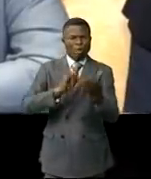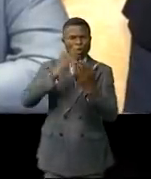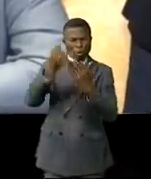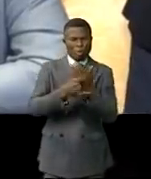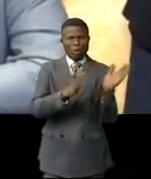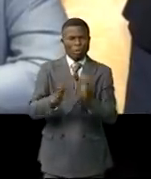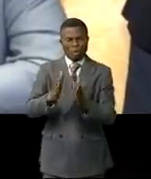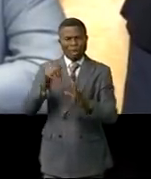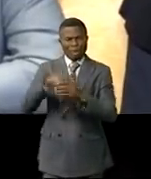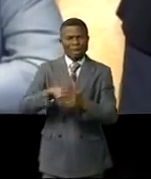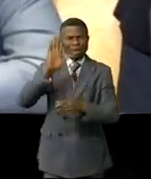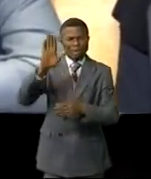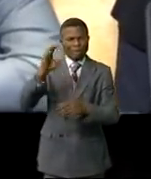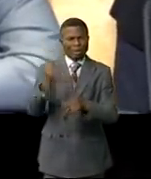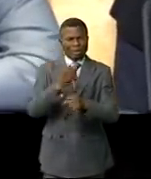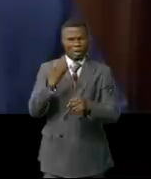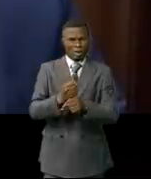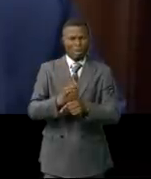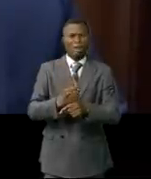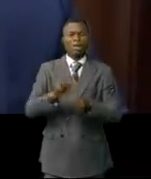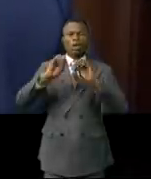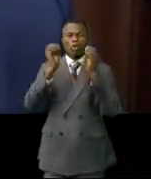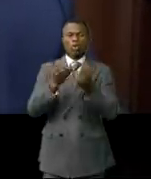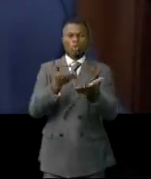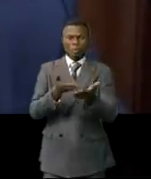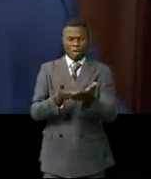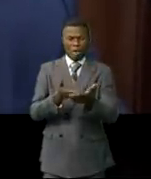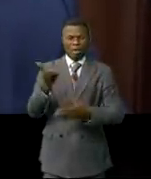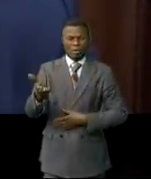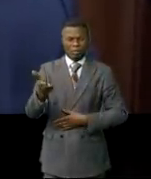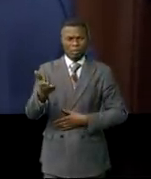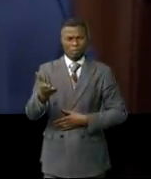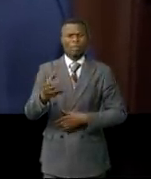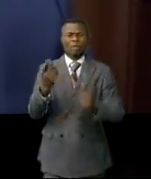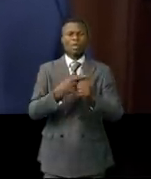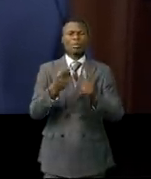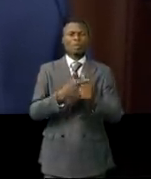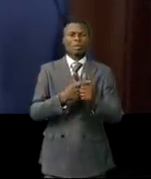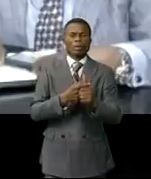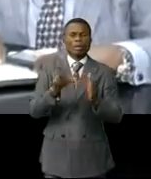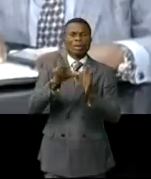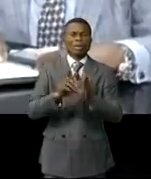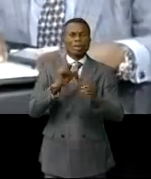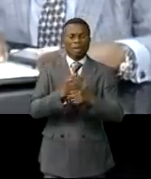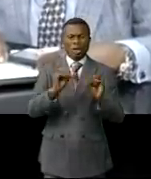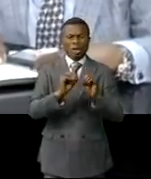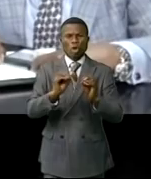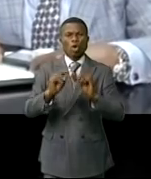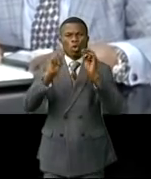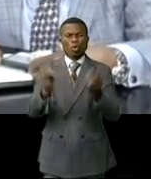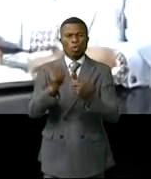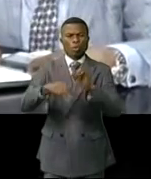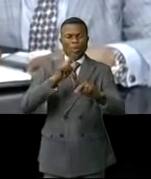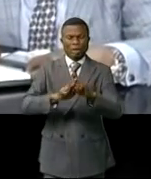préoccupations liées à l'exercice de cet ordre des ingénieurs civils, notamment la loi créant l'Ordre national des